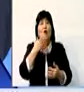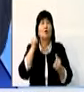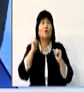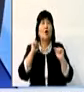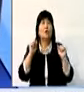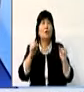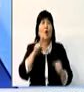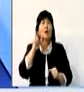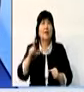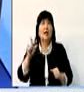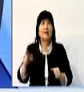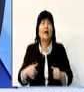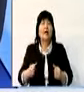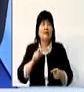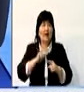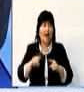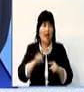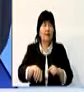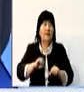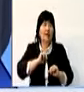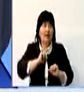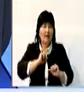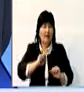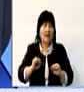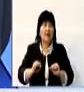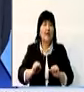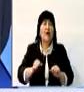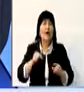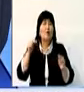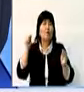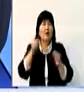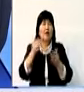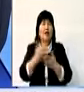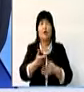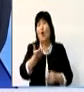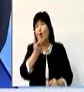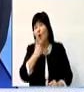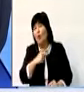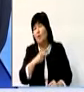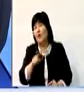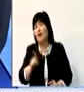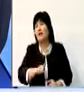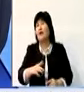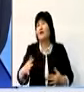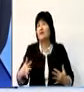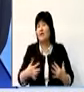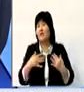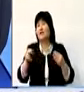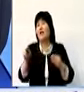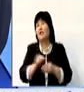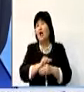жастарды шапшаңдыққа, ептілікке, мергендікке, ұқыптылыққа, сергектілікке